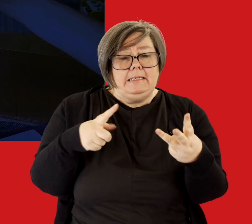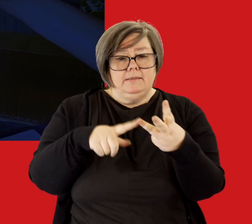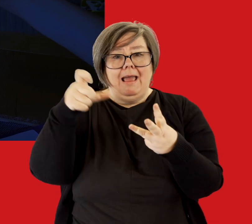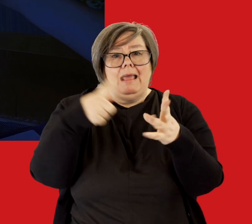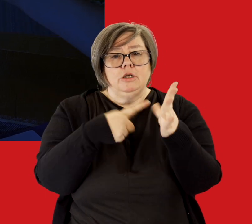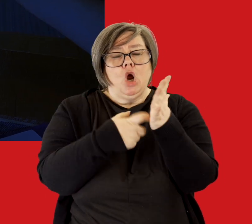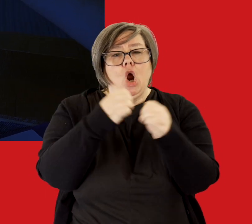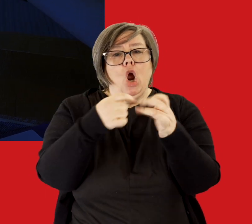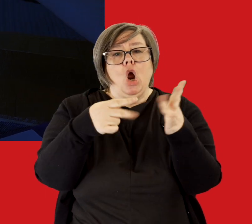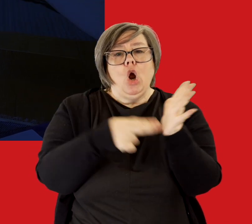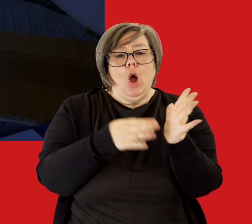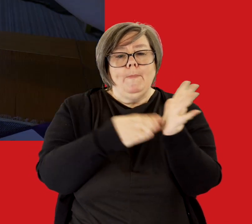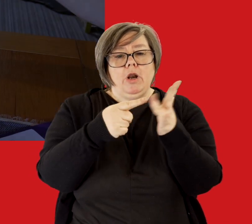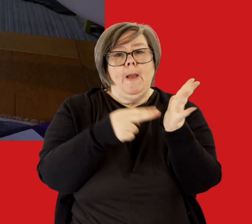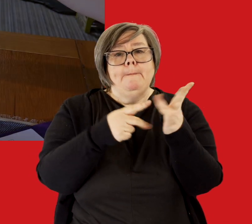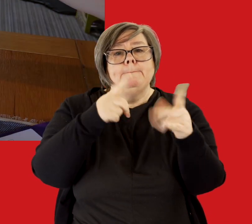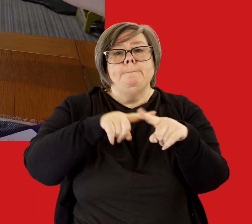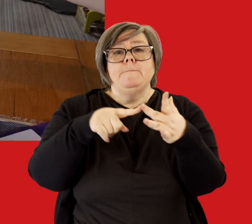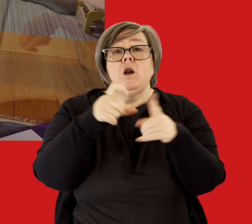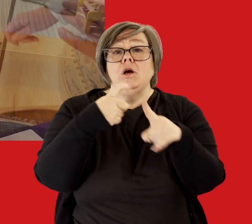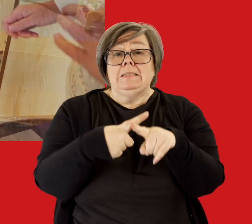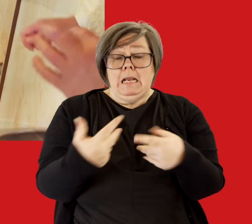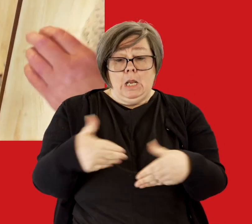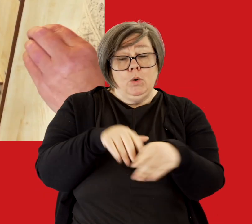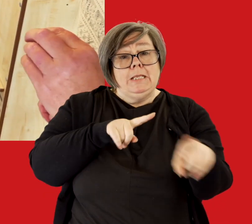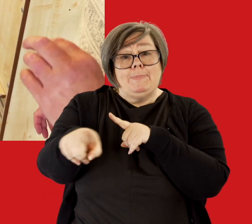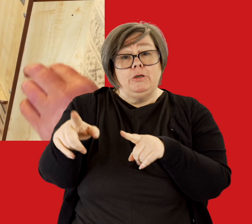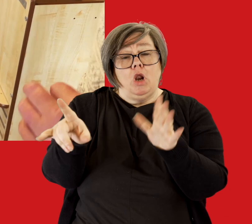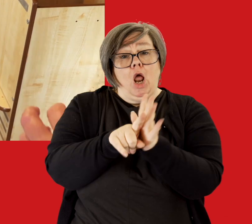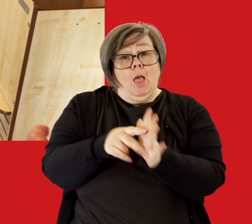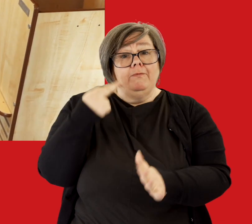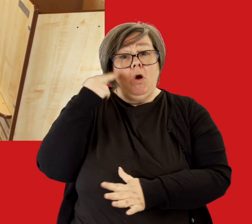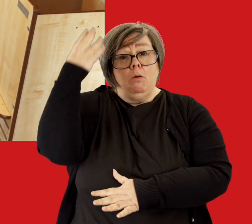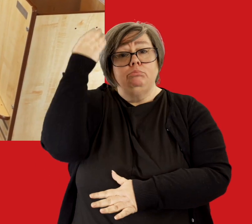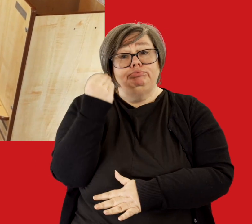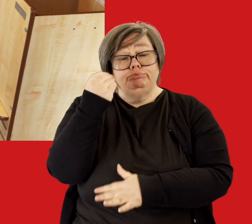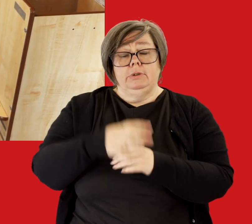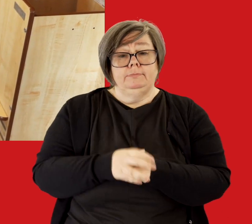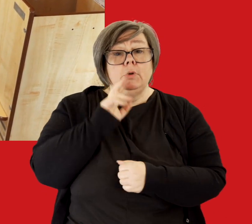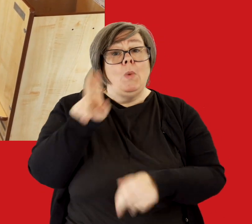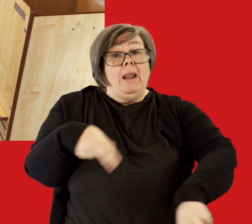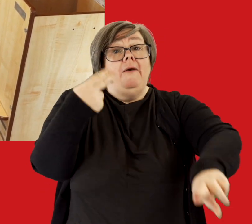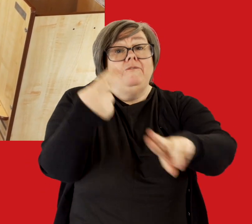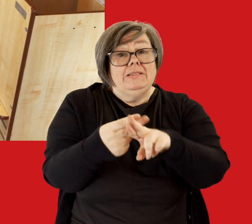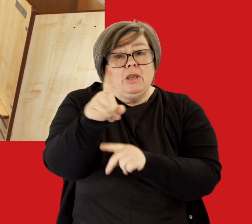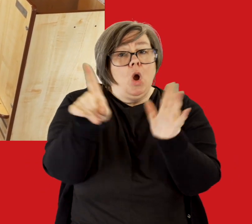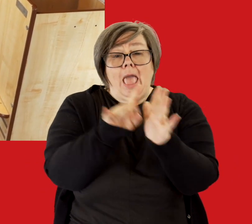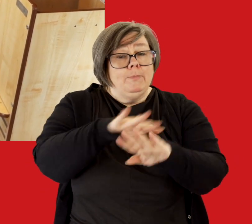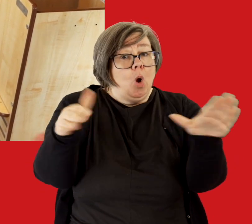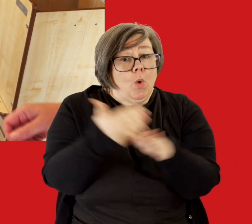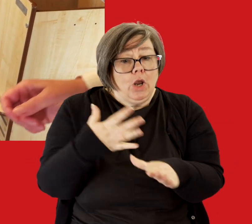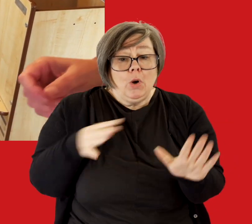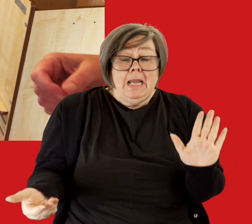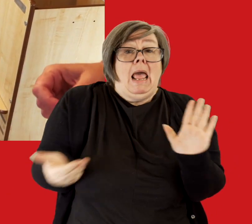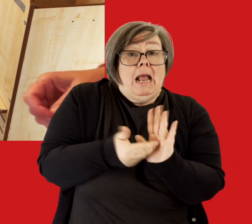a diogelwch sychwr dillad neu peiriant sychu dillad. Rydym yn darparu lyrymau mwg,